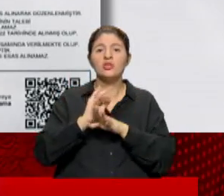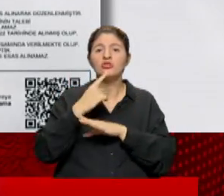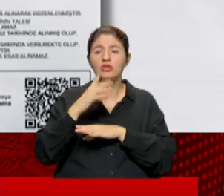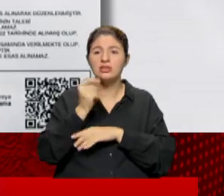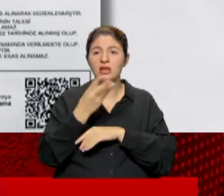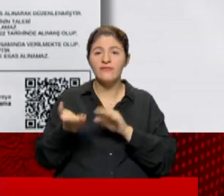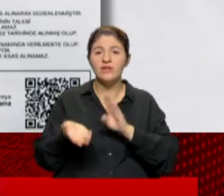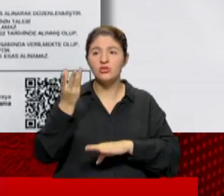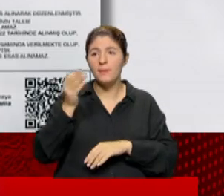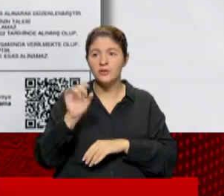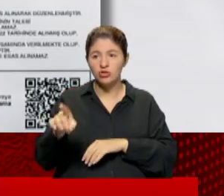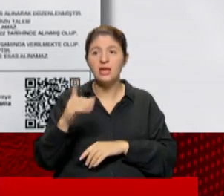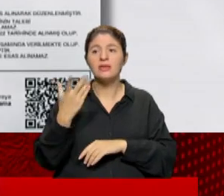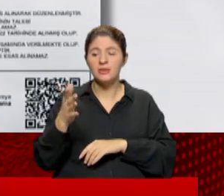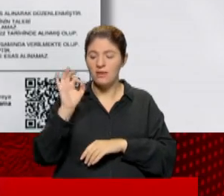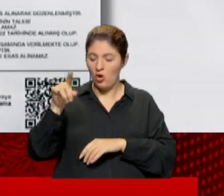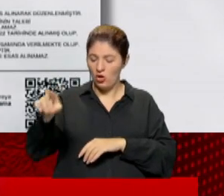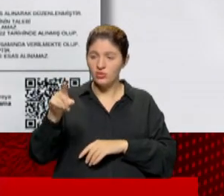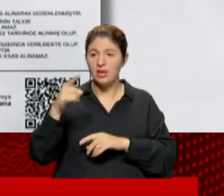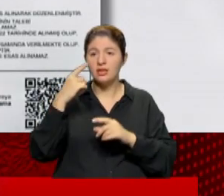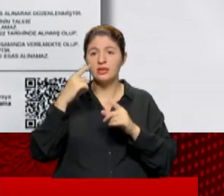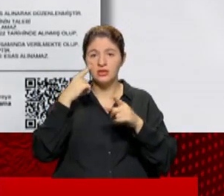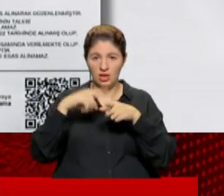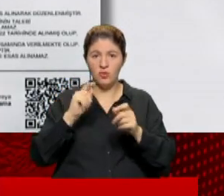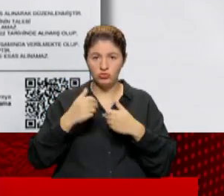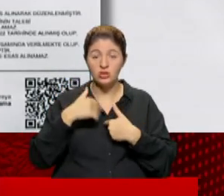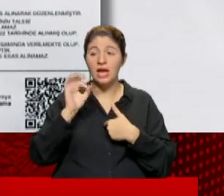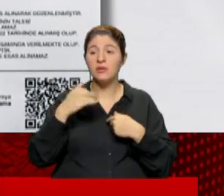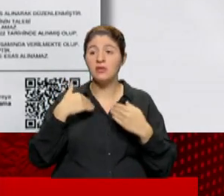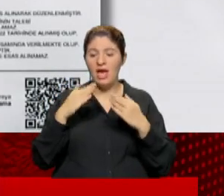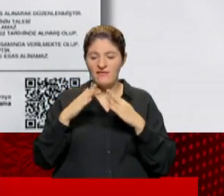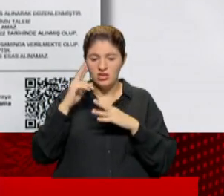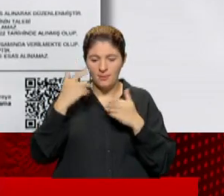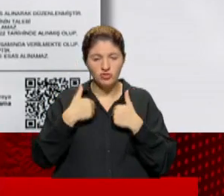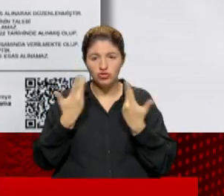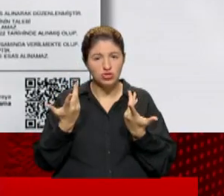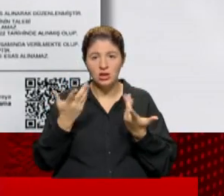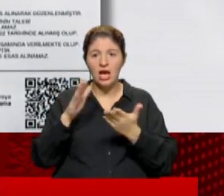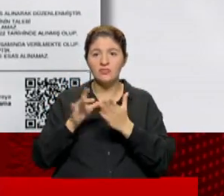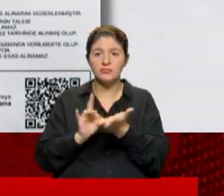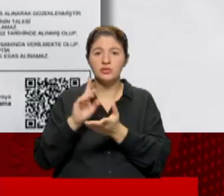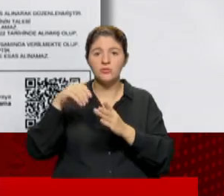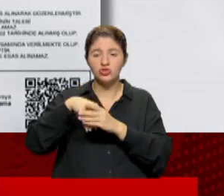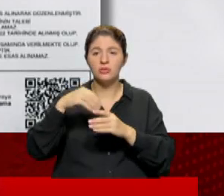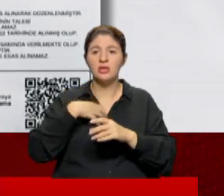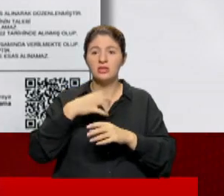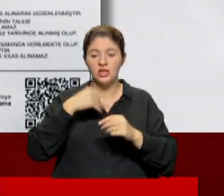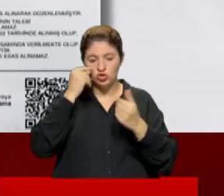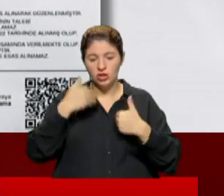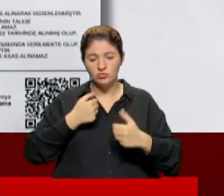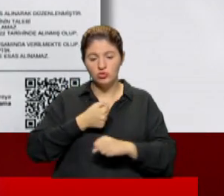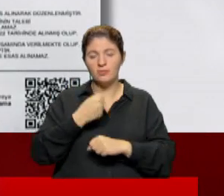insanların sayısı artmaya başladı Tabii ki hem onların takipçisi olacağız hem de evimizdeki yabancıyı evimizden sildirmek için ben kendim şahsi